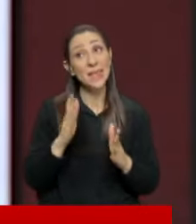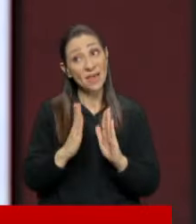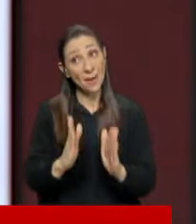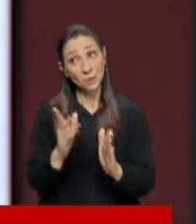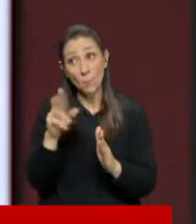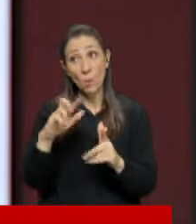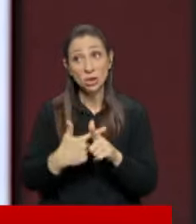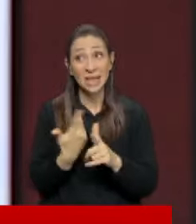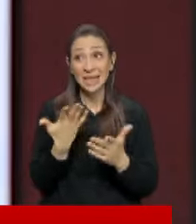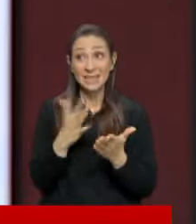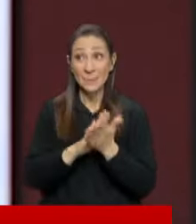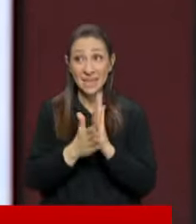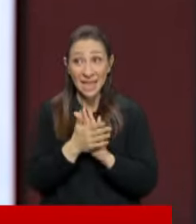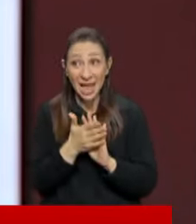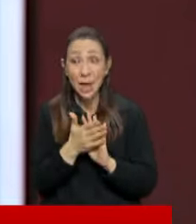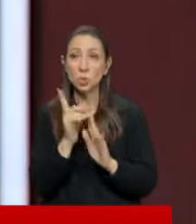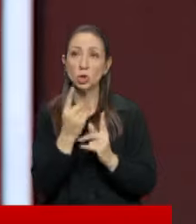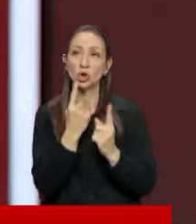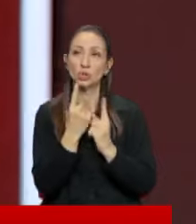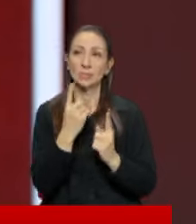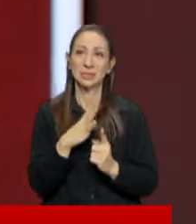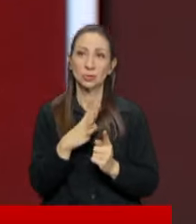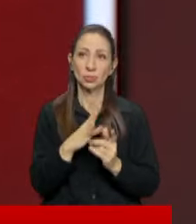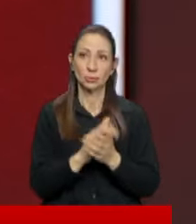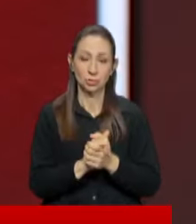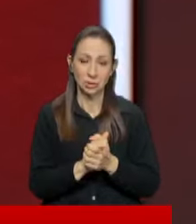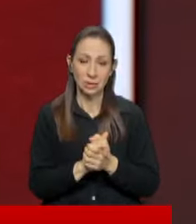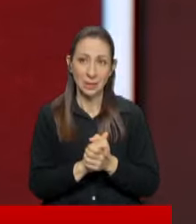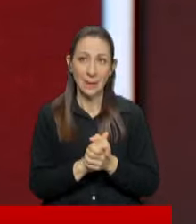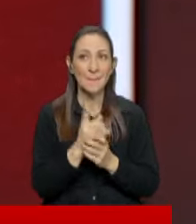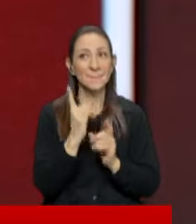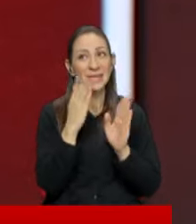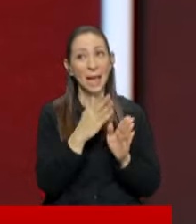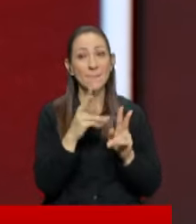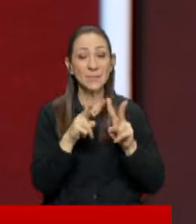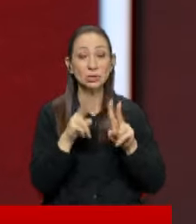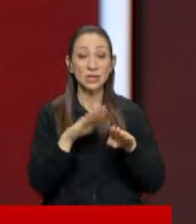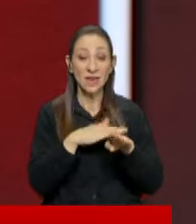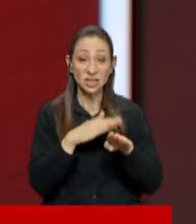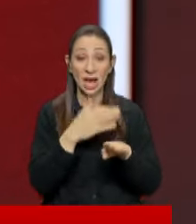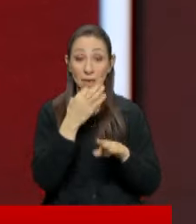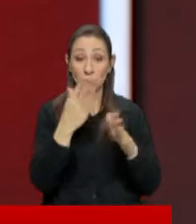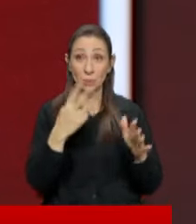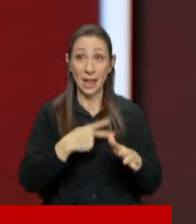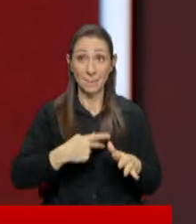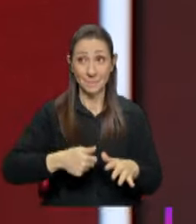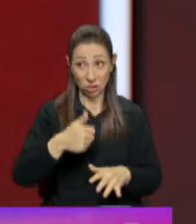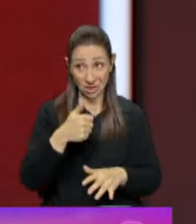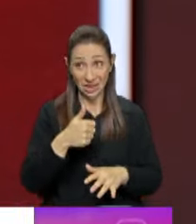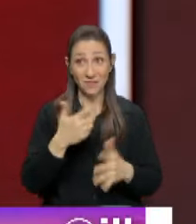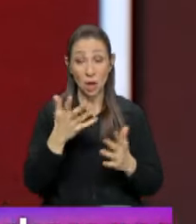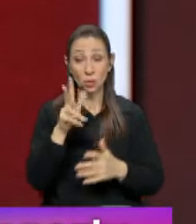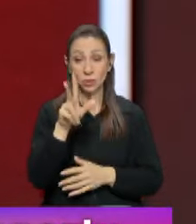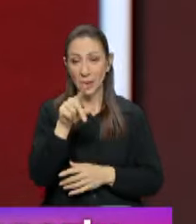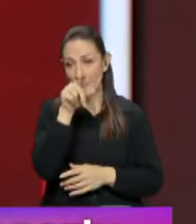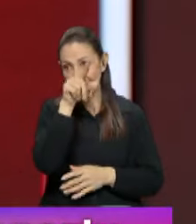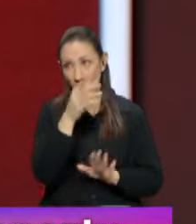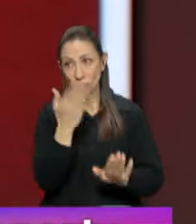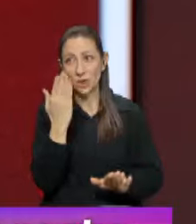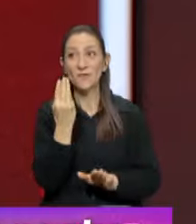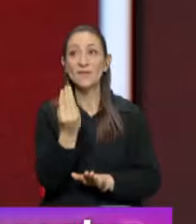Evet. Projelerinizin ne kadarını tamamladınız? Konuşmak istiyoruz. Bir gidelim. Mansur Yavaş, Ankara Büyükşehir Belediye Başkanı ve 31 Mart